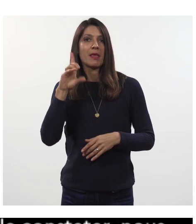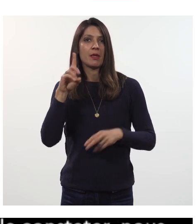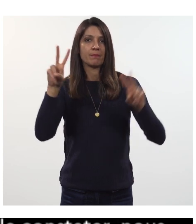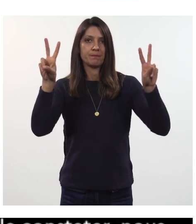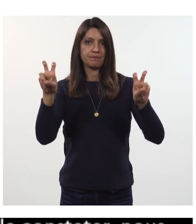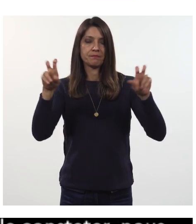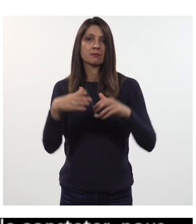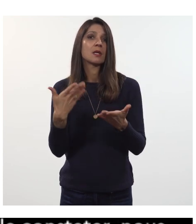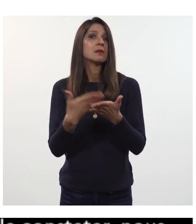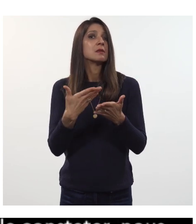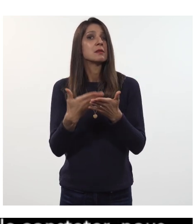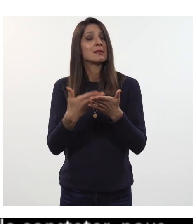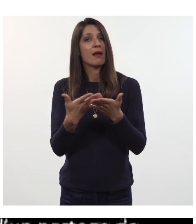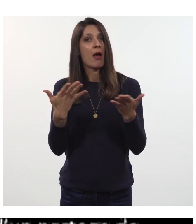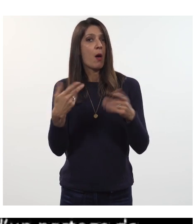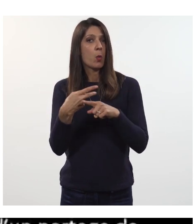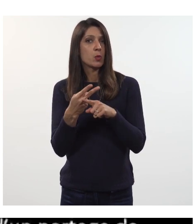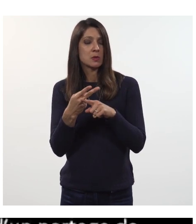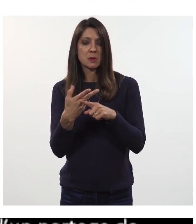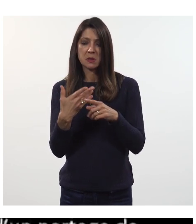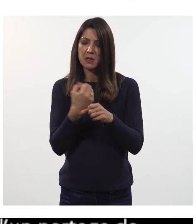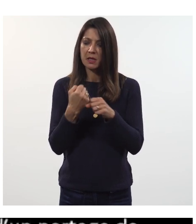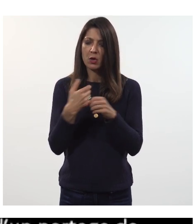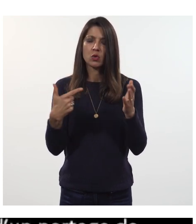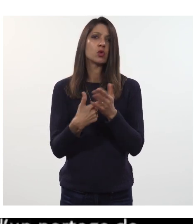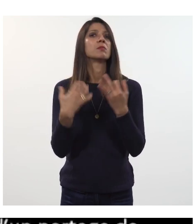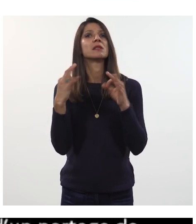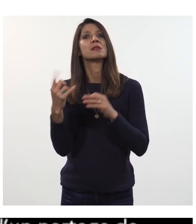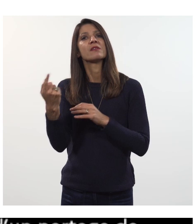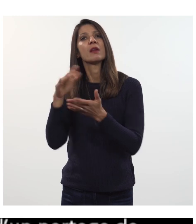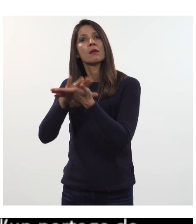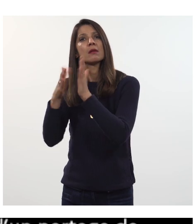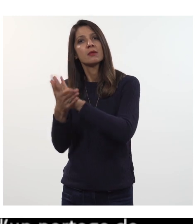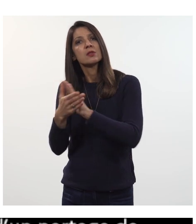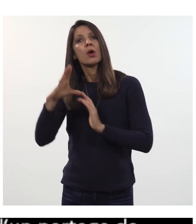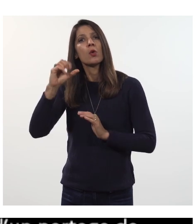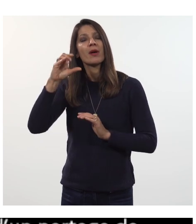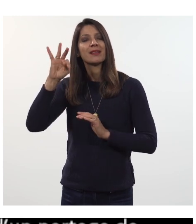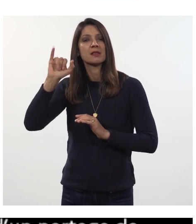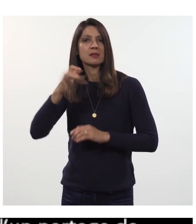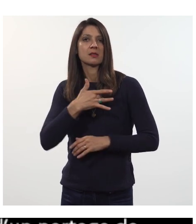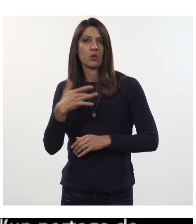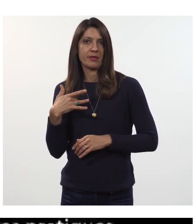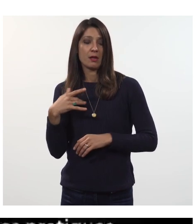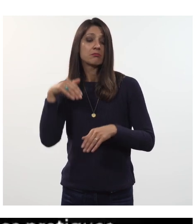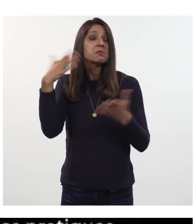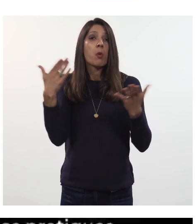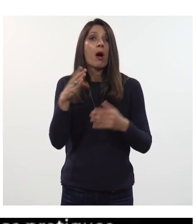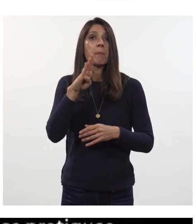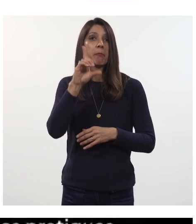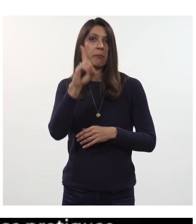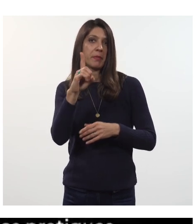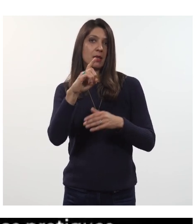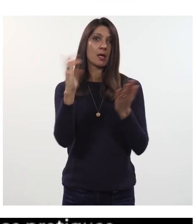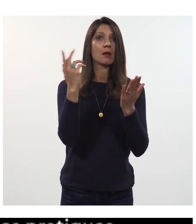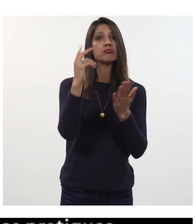une solution qui est développée depuis 2010 par l'association Coactis Santé. Ce sont des bandes dessinées qui sont rédigées en